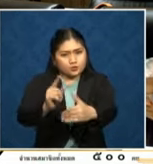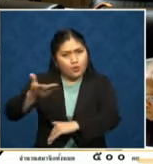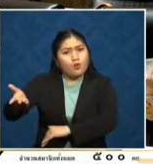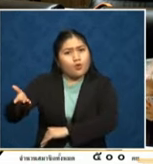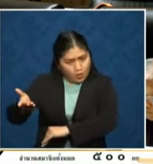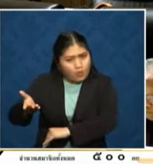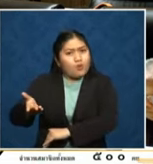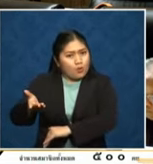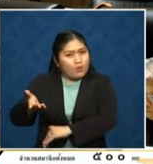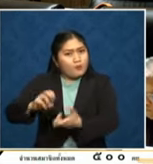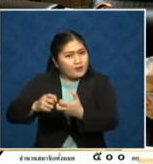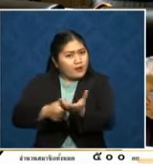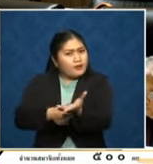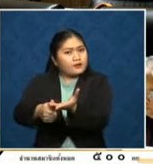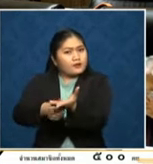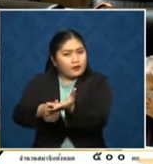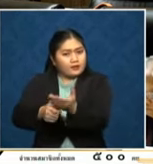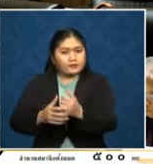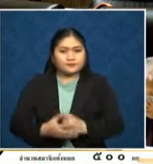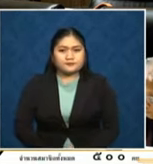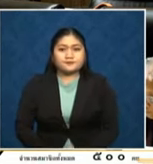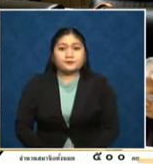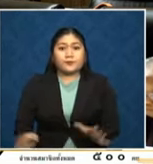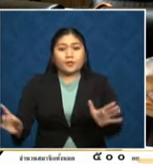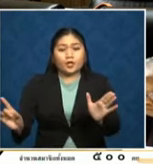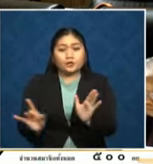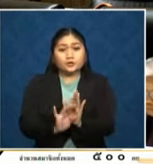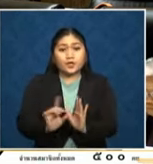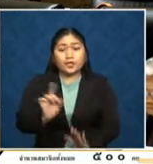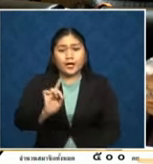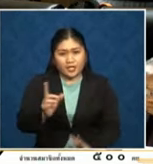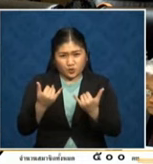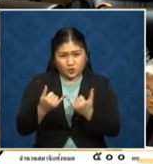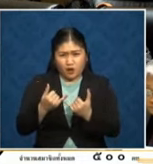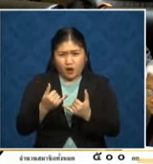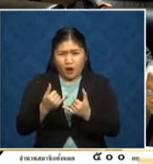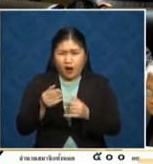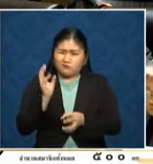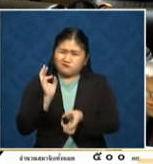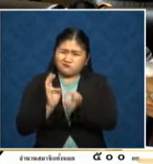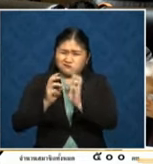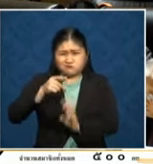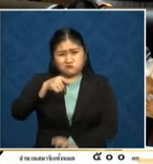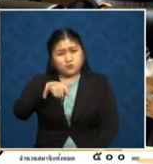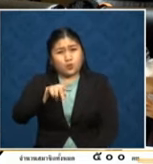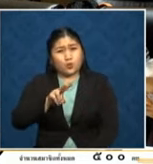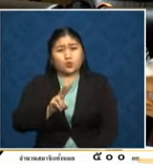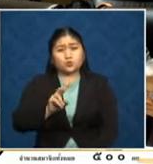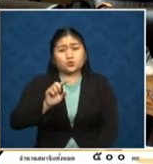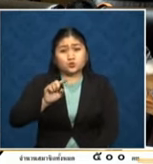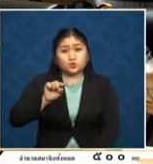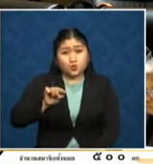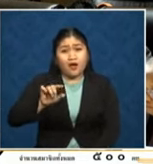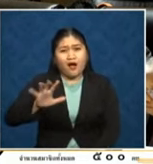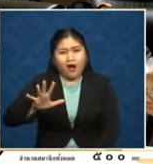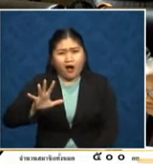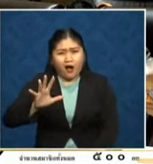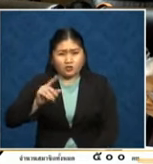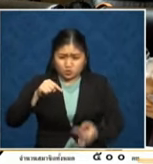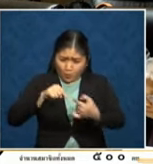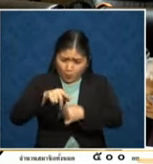มรับมือแก้ปัญหานี้ครับเรื่องสุดท้ายครับช่วงนี้ระดับฝุ่น PM 2.5 ในจังหวัดปทุมธานีสูงขึ้นมาก